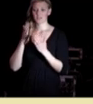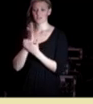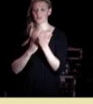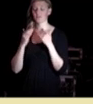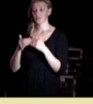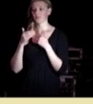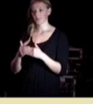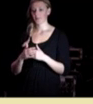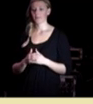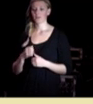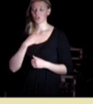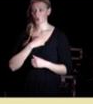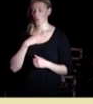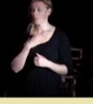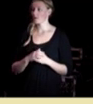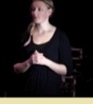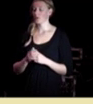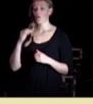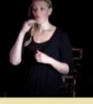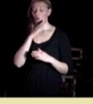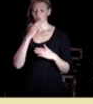tilbake, dette er samtidig som vi kjører